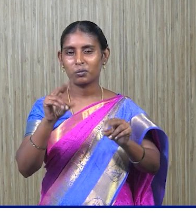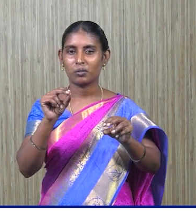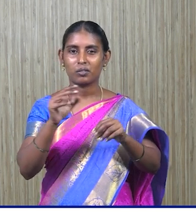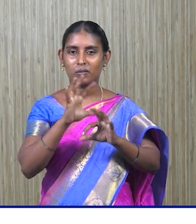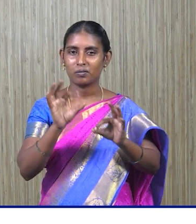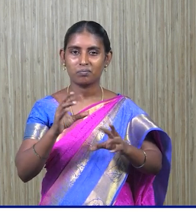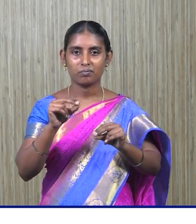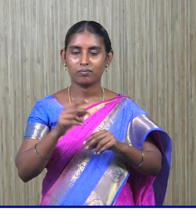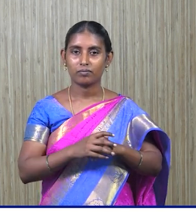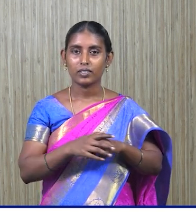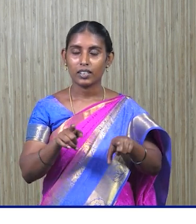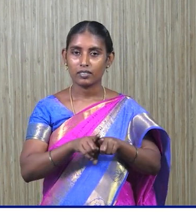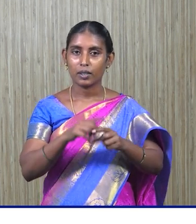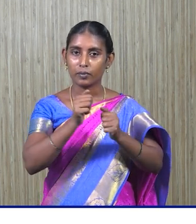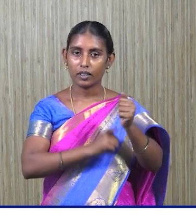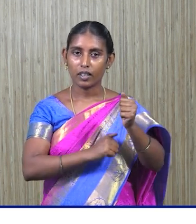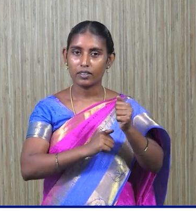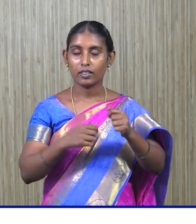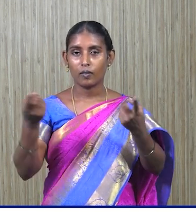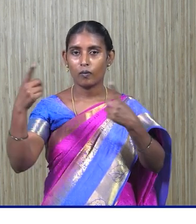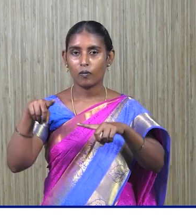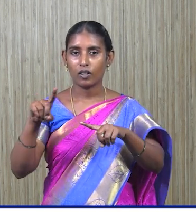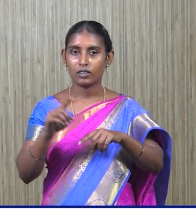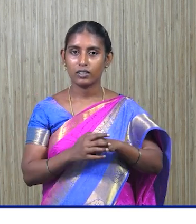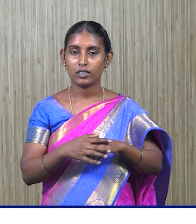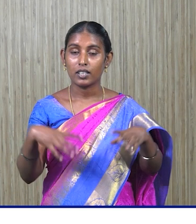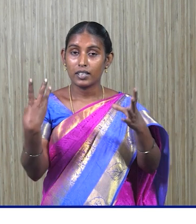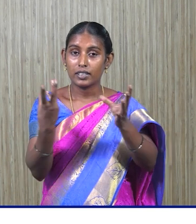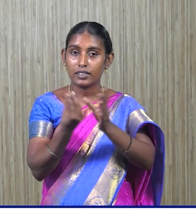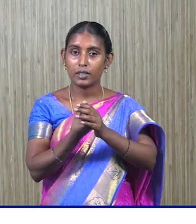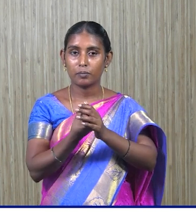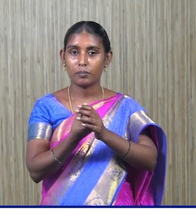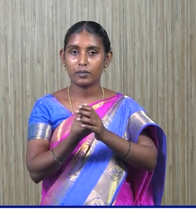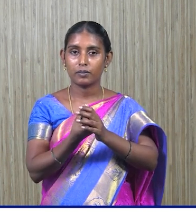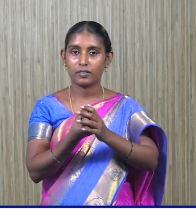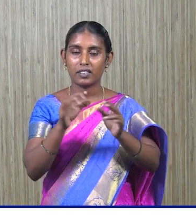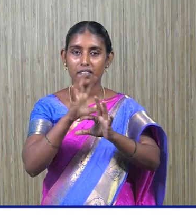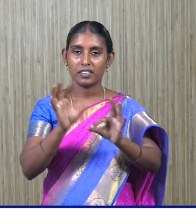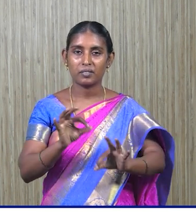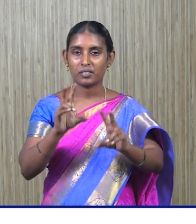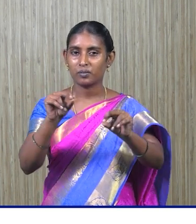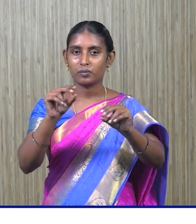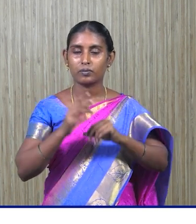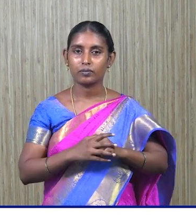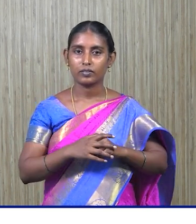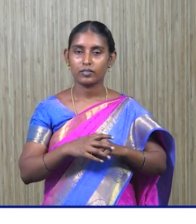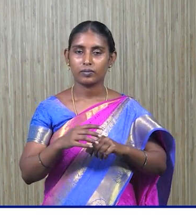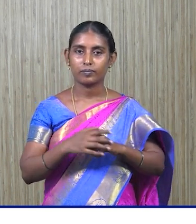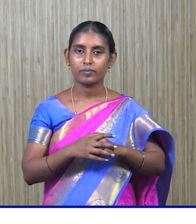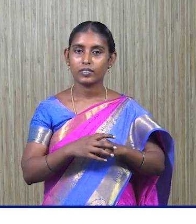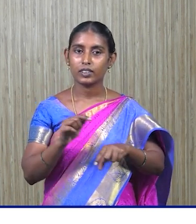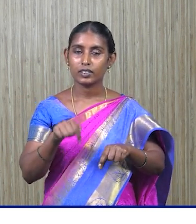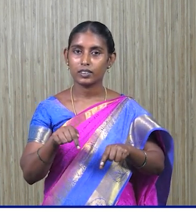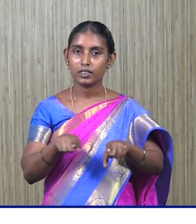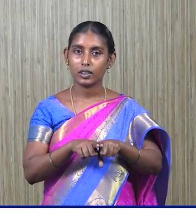கிடையாது. அப்போது கழித்தல் மற்றும் வகுத்தலுக்கானது சேர்ப்பு பண்பு நிறைவு செய்யாதுங்கிறத நம்ம இதன் மூலமாக தெரிஞ்சுக்கலாம். அப்போ முழு